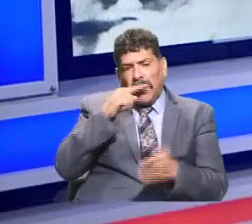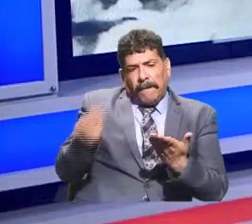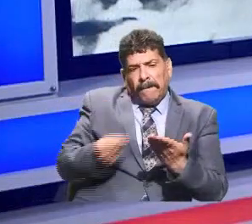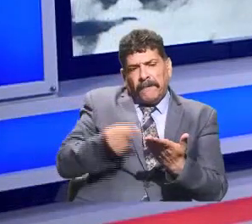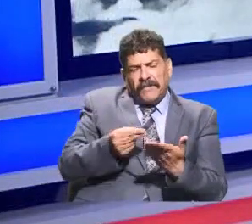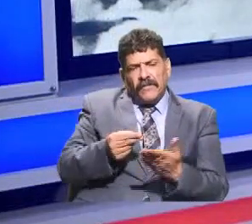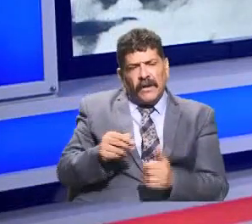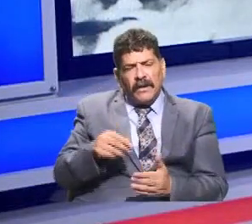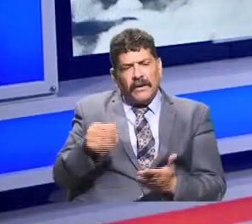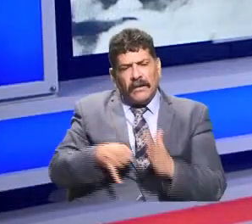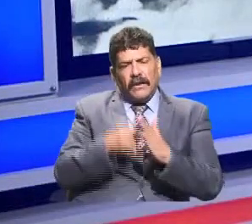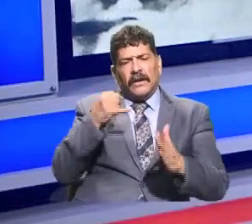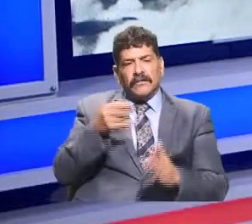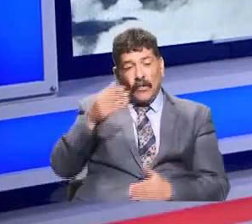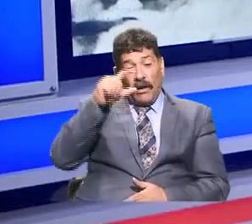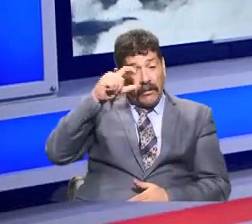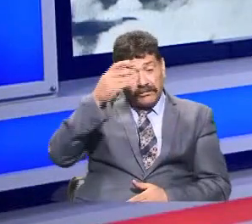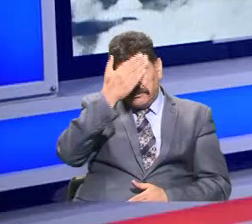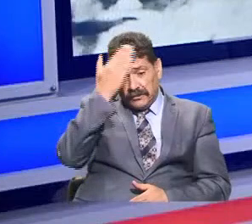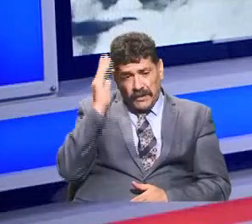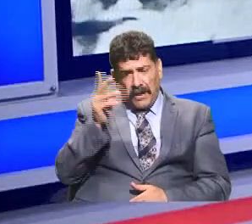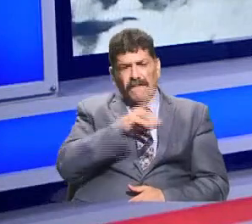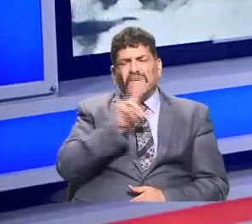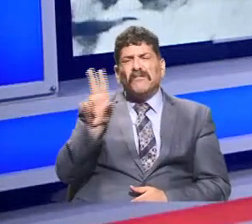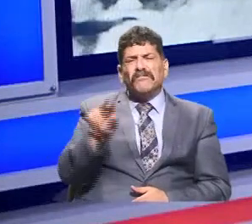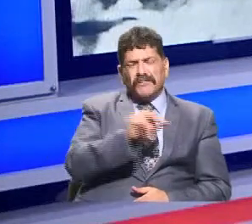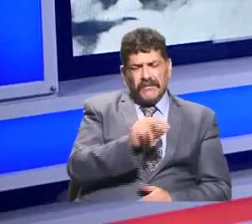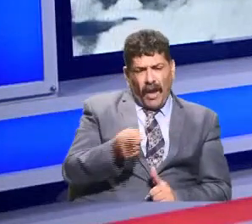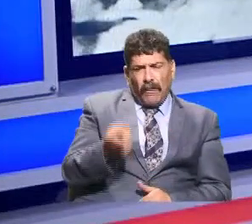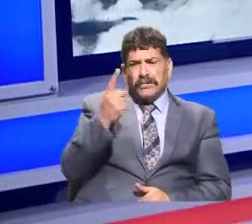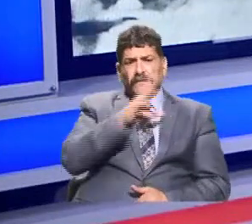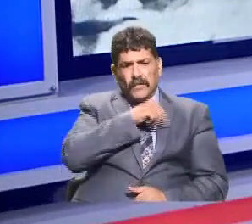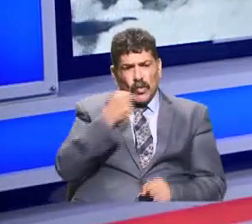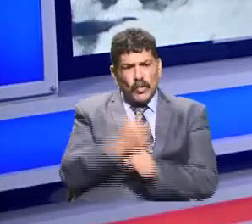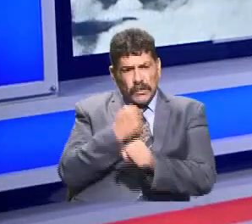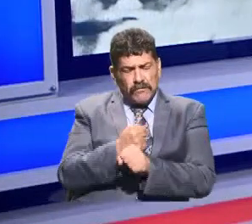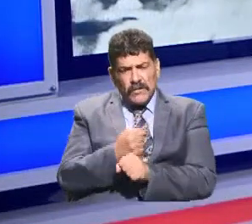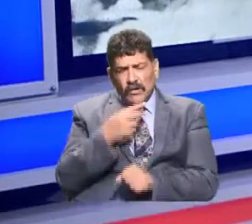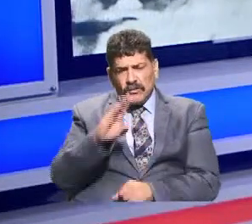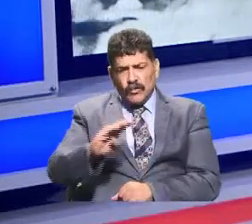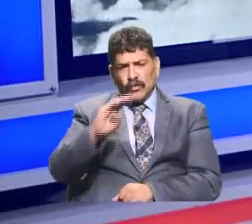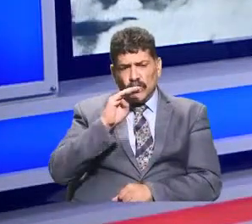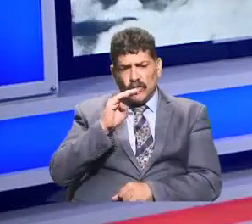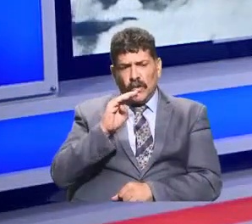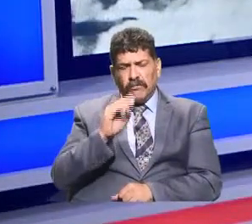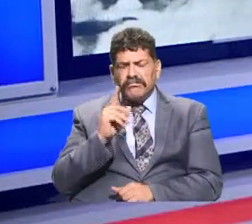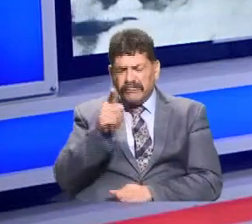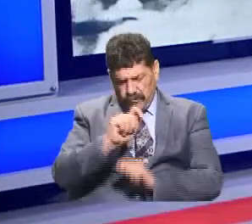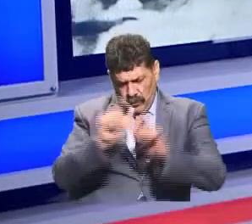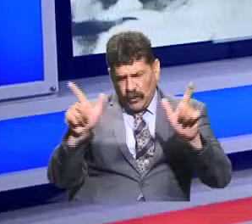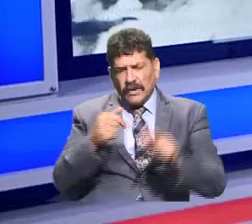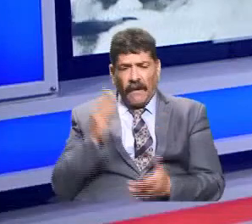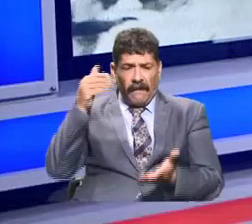ذلك درويش وقال وكانه الفلسطيني الوحيد الذي اعطى الجواب القاطع الساطع